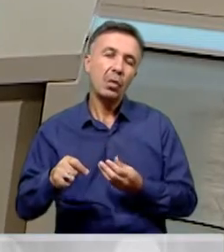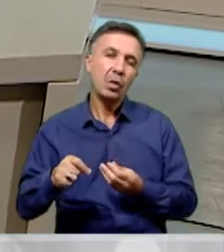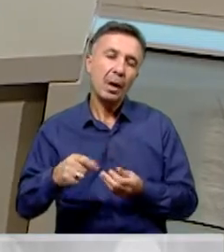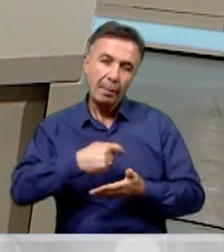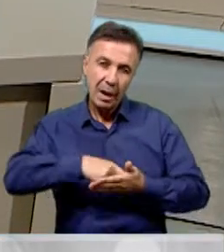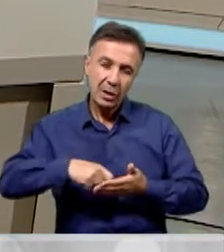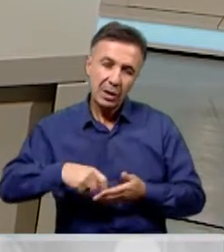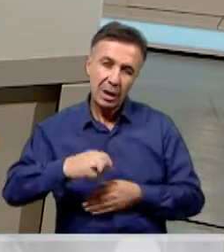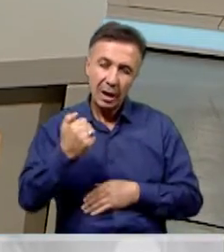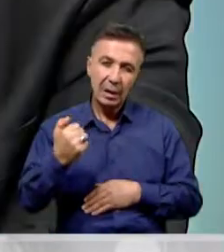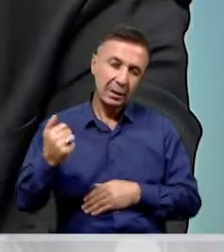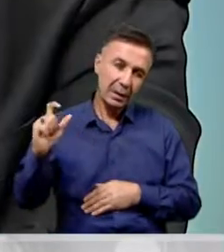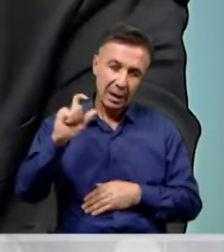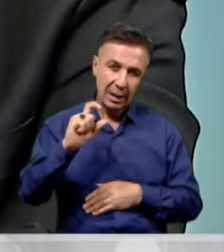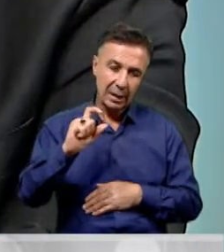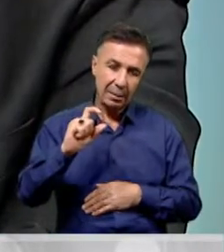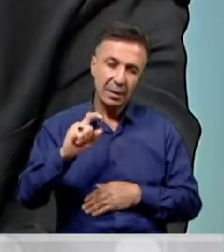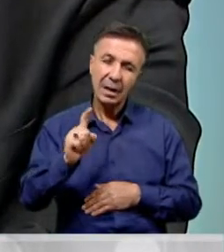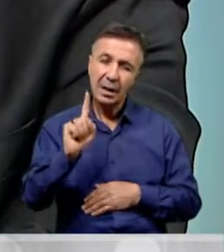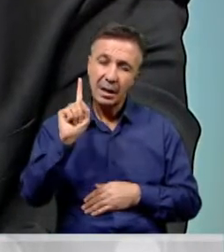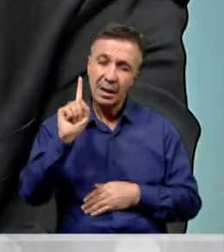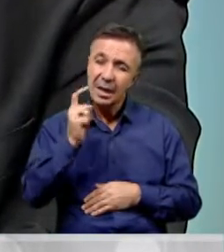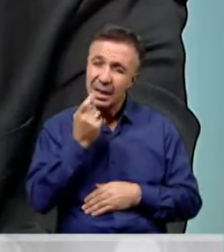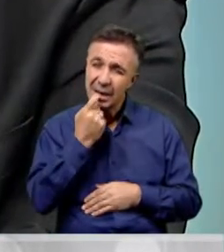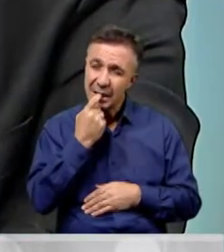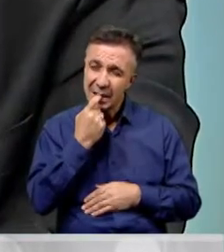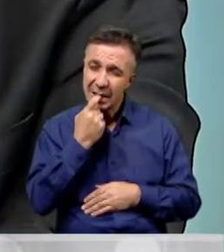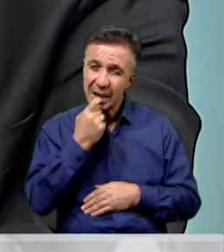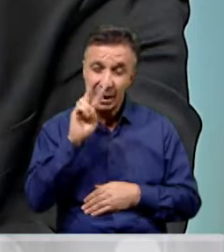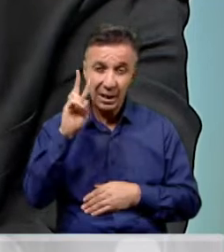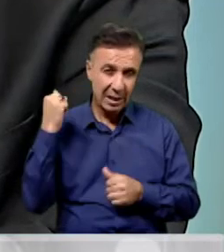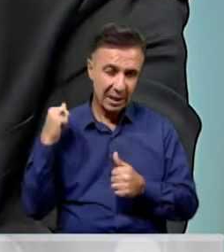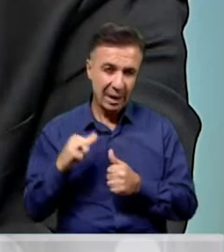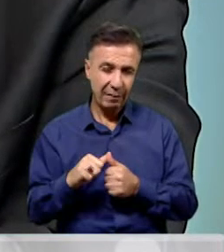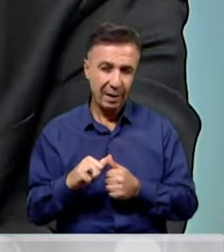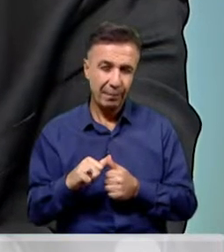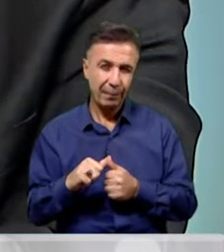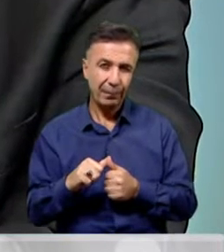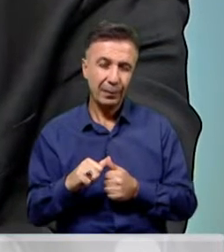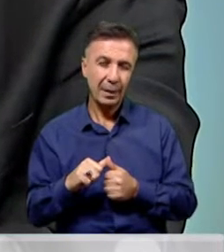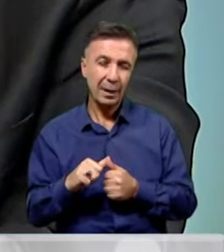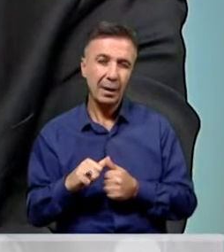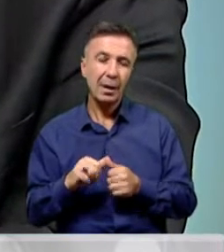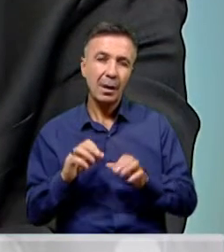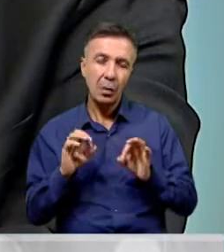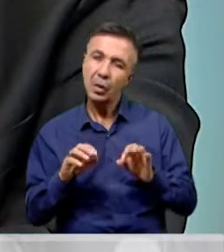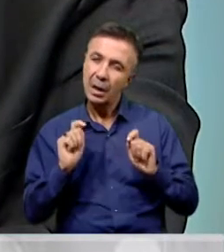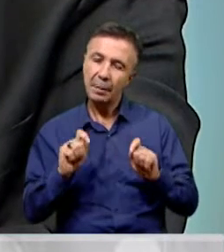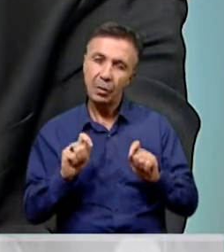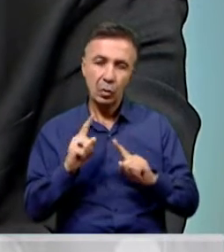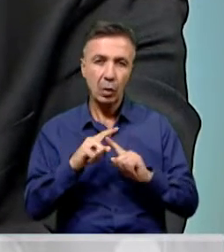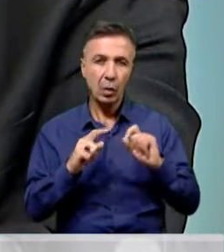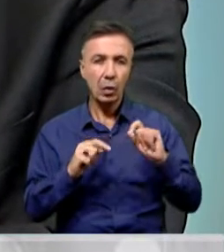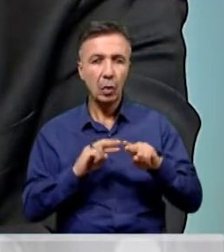üzere Yani bu da yılda iki defa Evet yılda iki defa Ocak ayında ve Temmuz ayında E şöyle yapıyor TOKİ